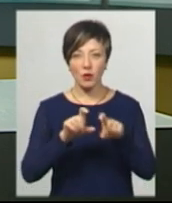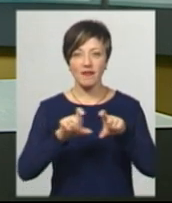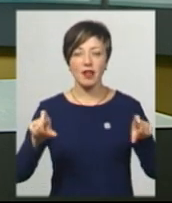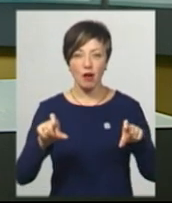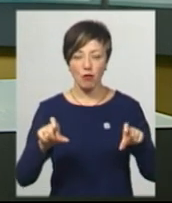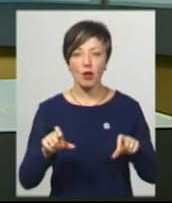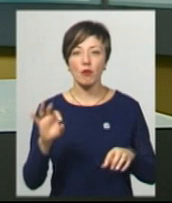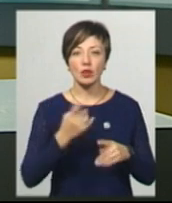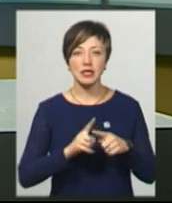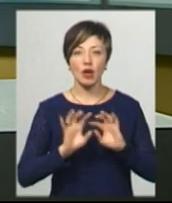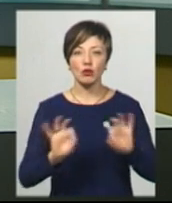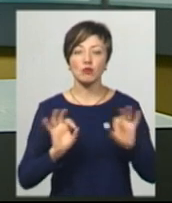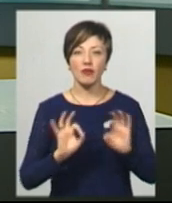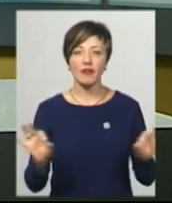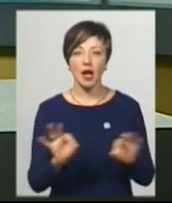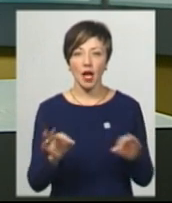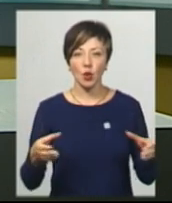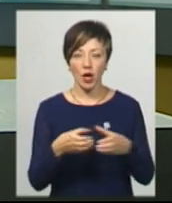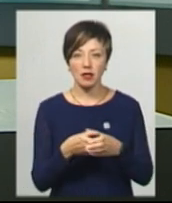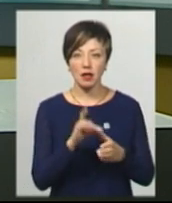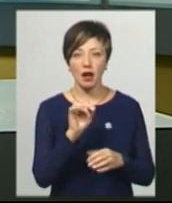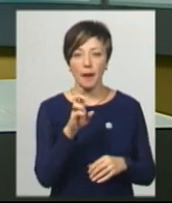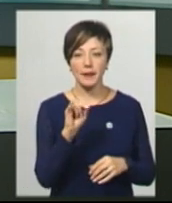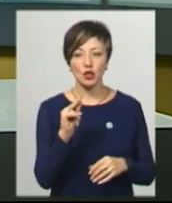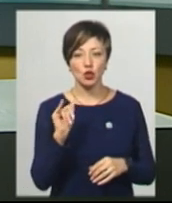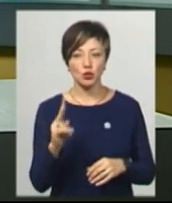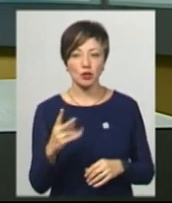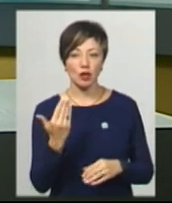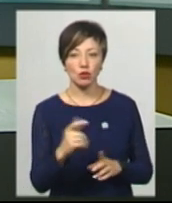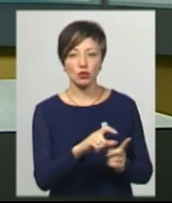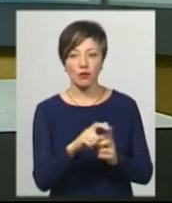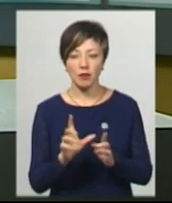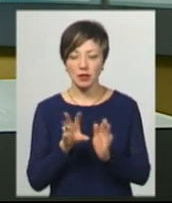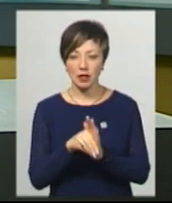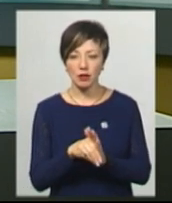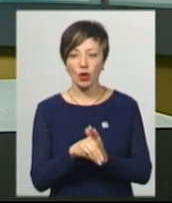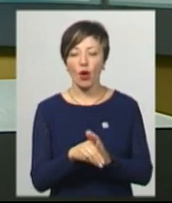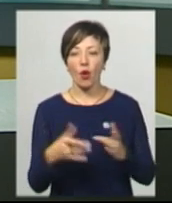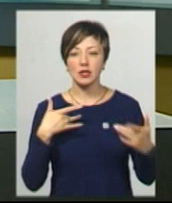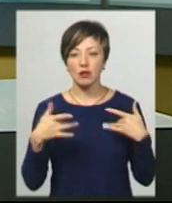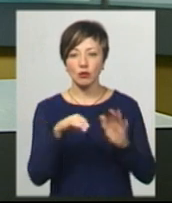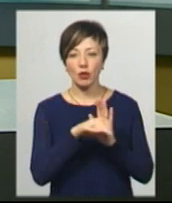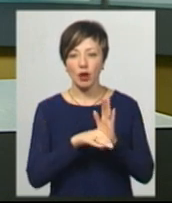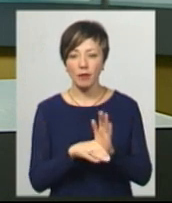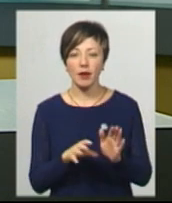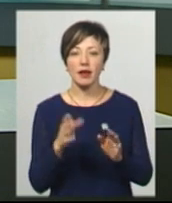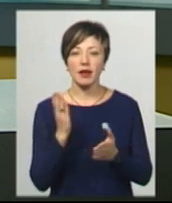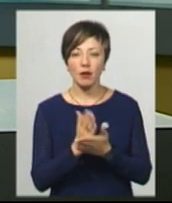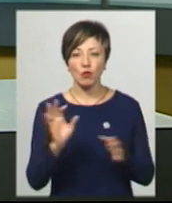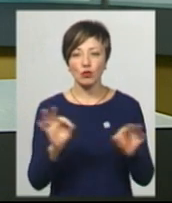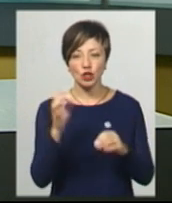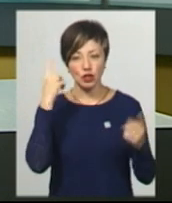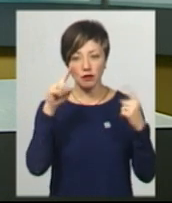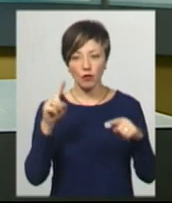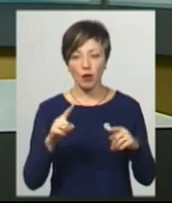філармонії. Про це розповів диригент оркестру Сергій Рабійчук. За його словами, до складу концертної програми «Сторіес» входять музичні твори